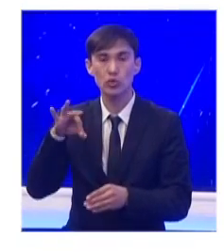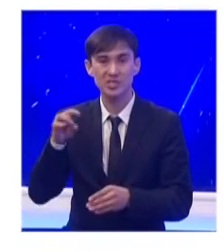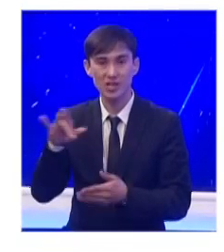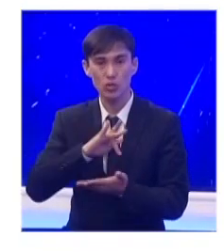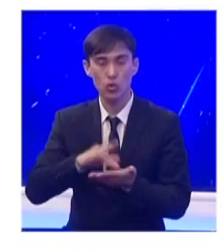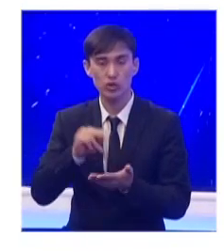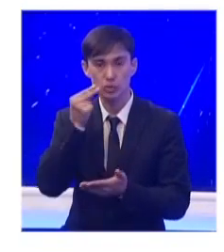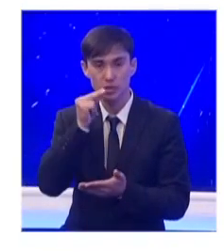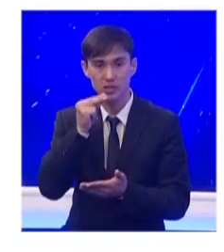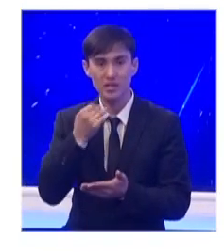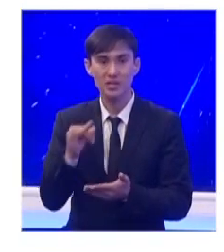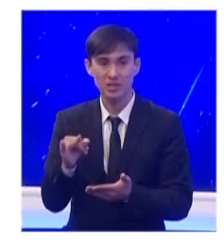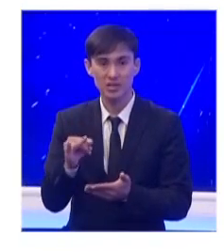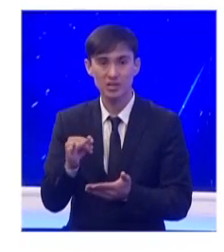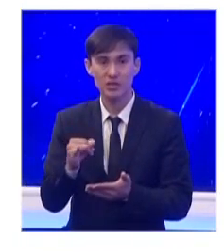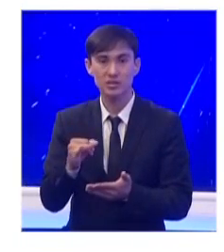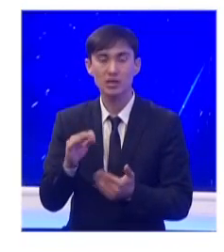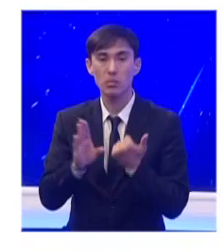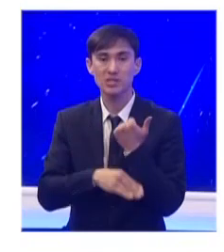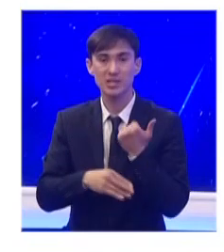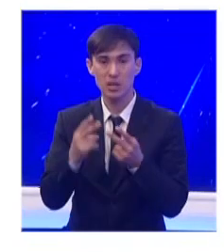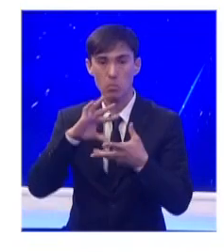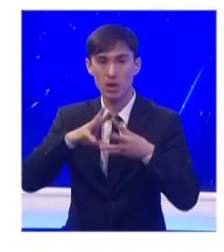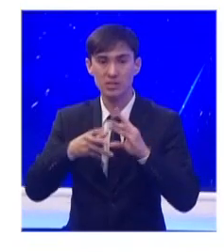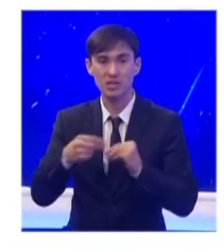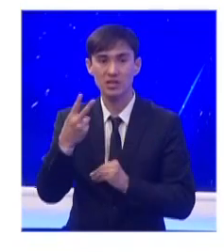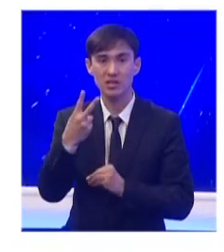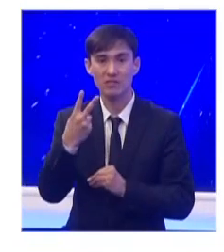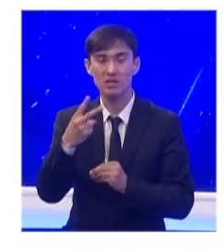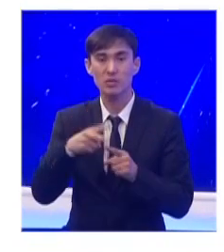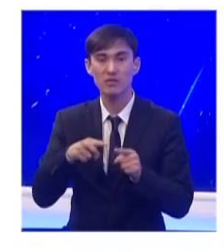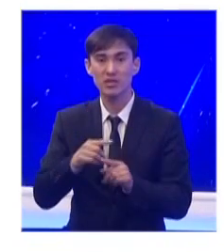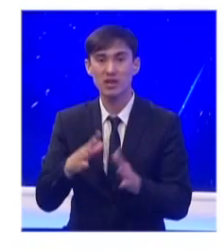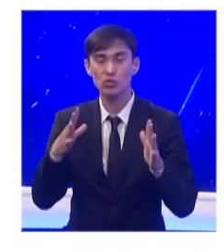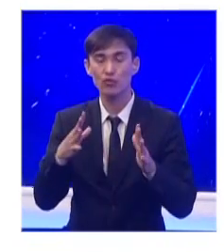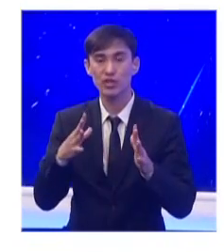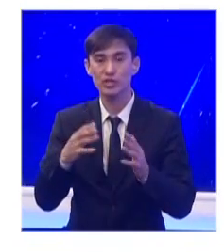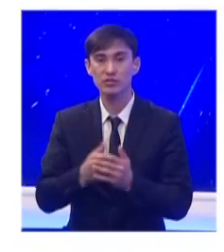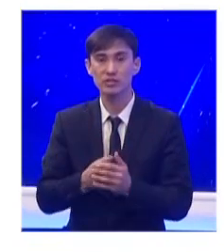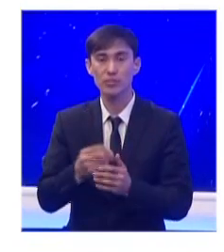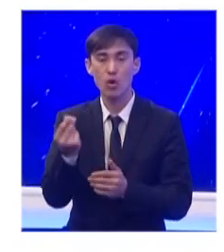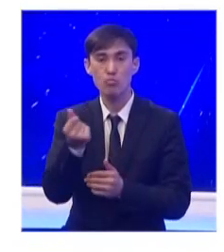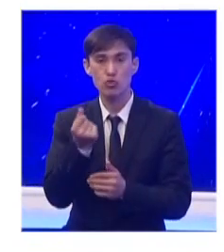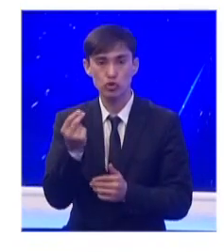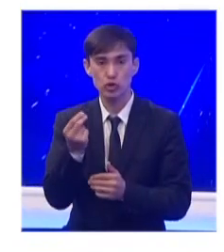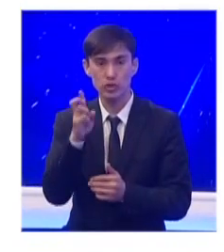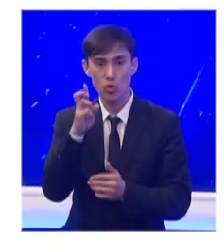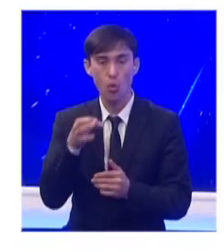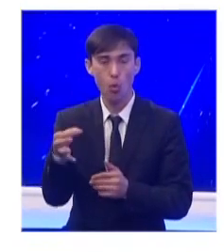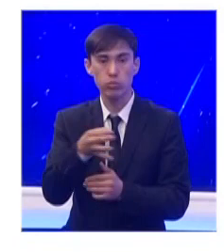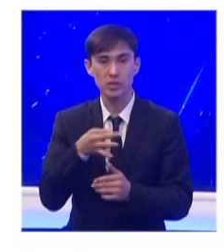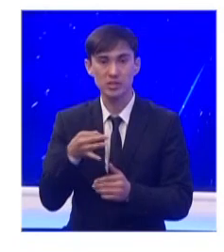город Чимкент. И вот только за последние показатели 2,5 раза увеличился бюджет